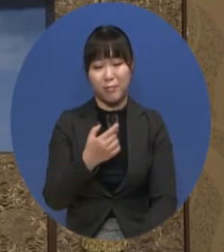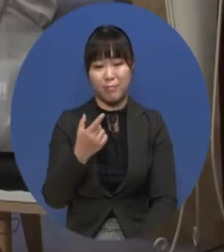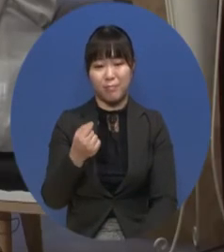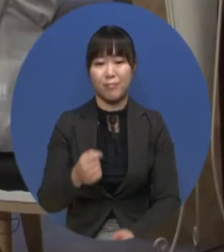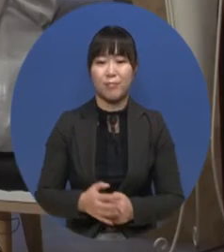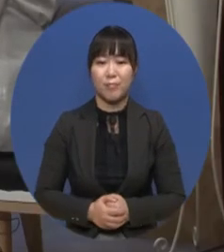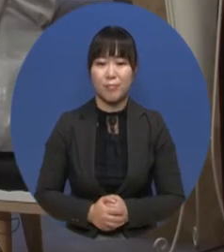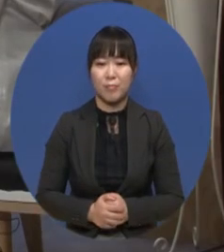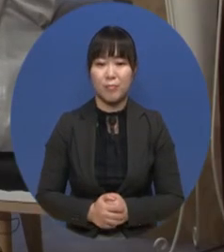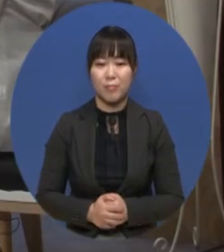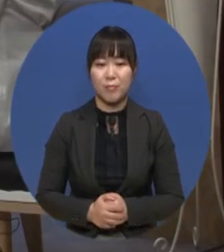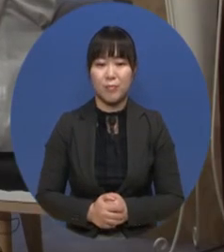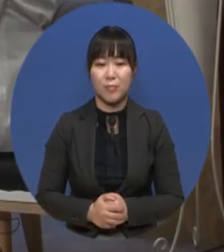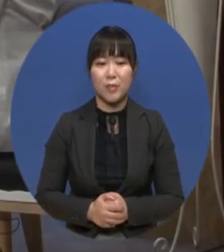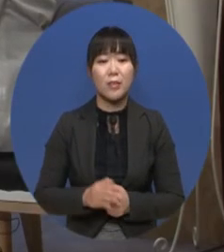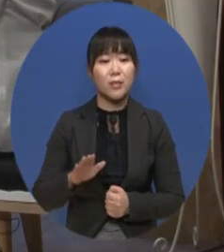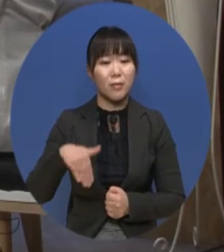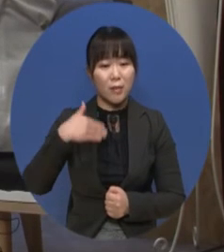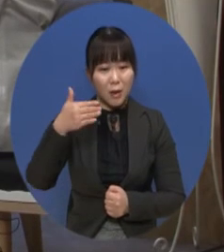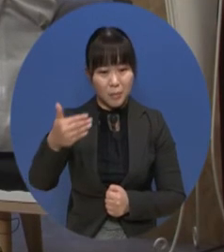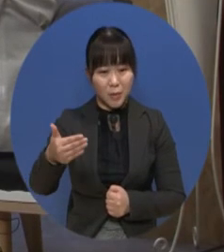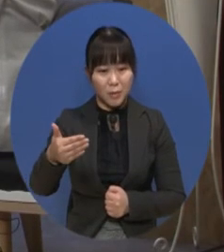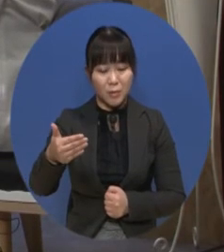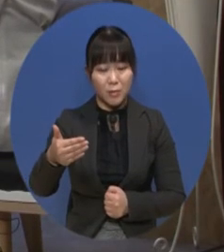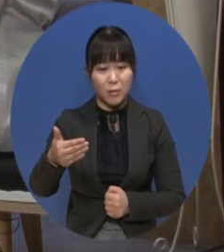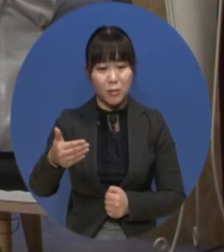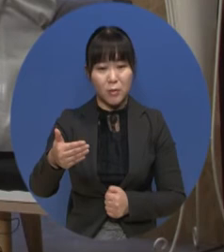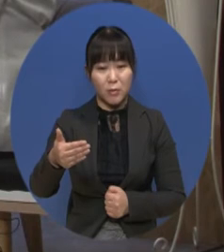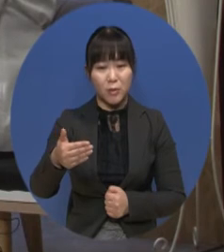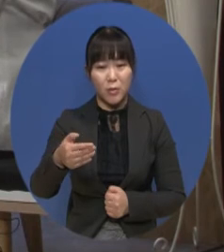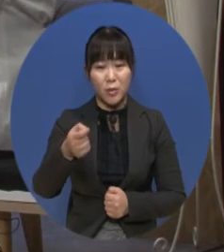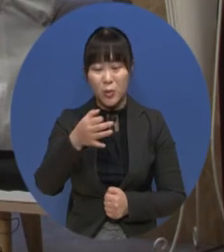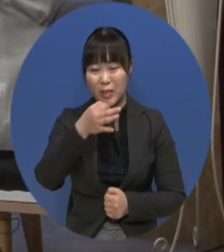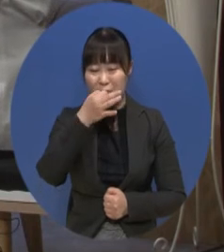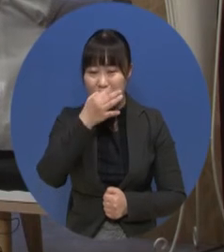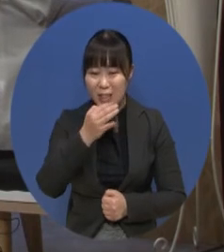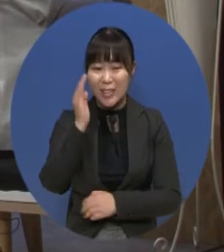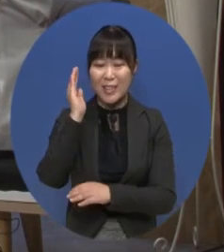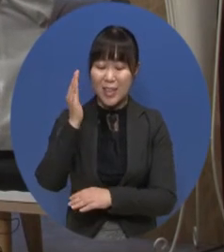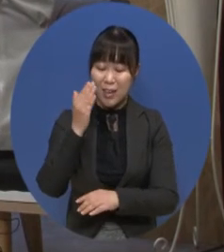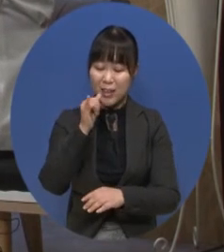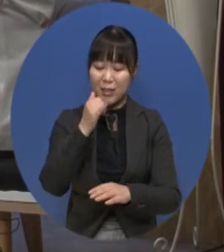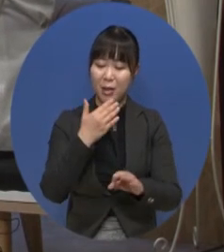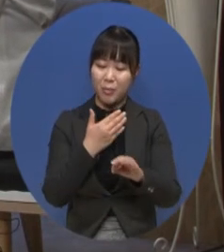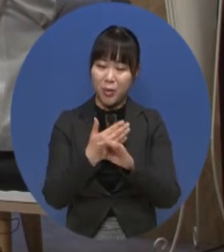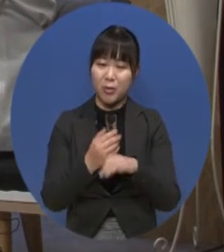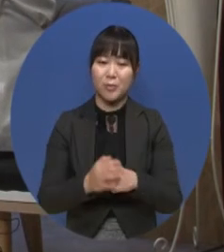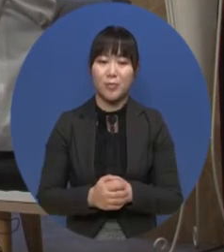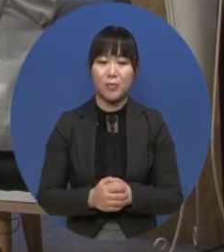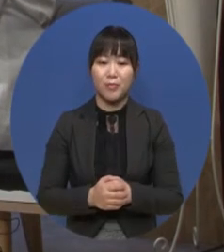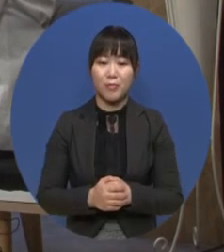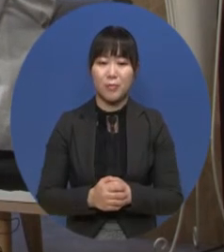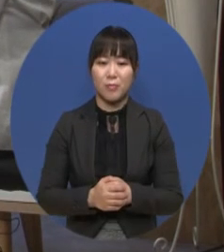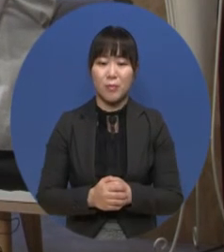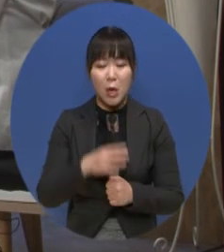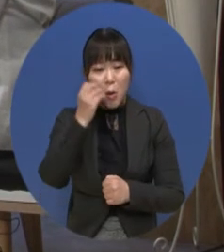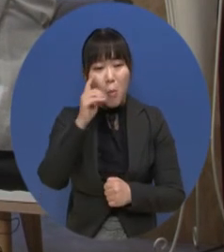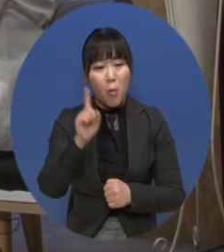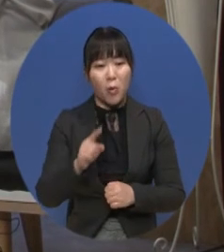같고요. 그 다음에는 그래도 또 힘든 얘기를 조금 하자면 그런 게 있는 것 같아요.